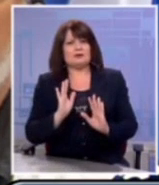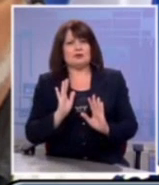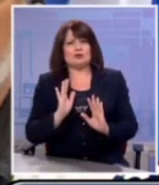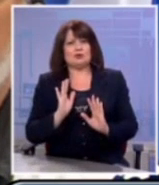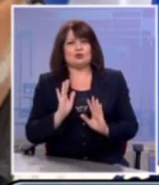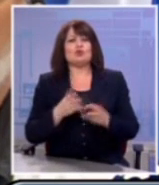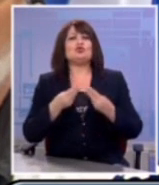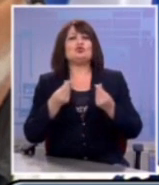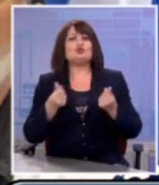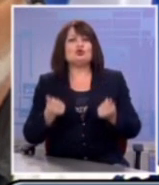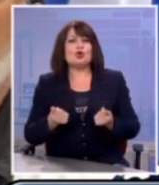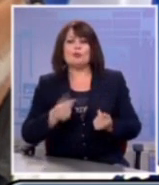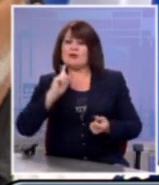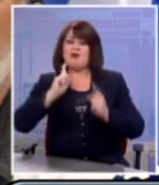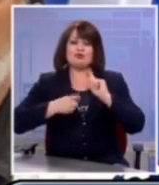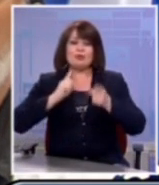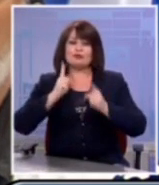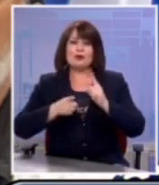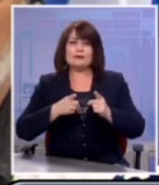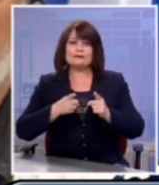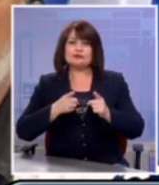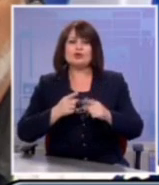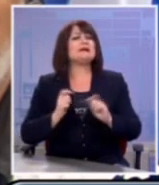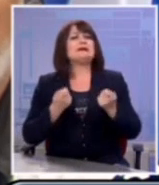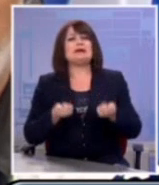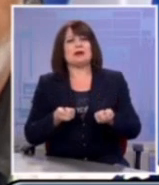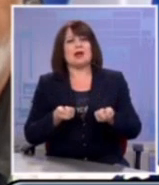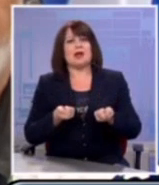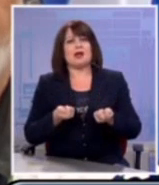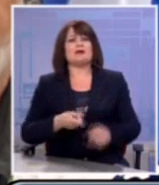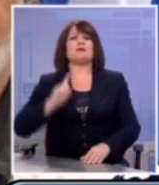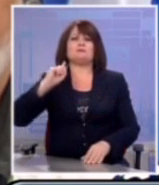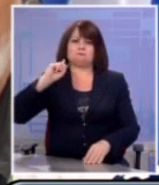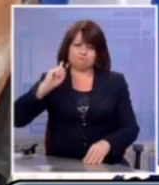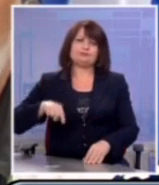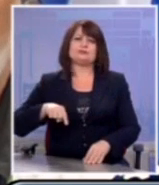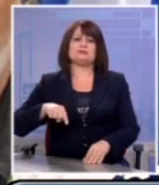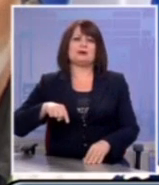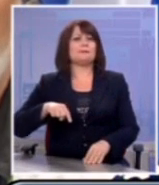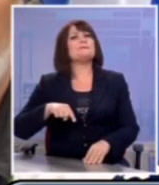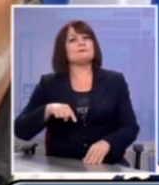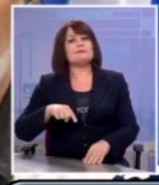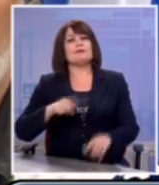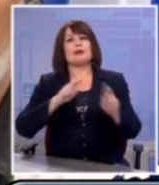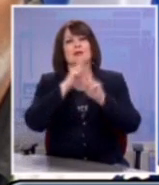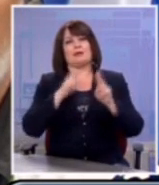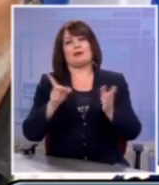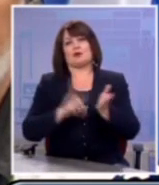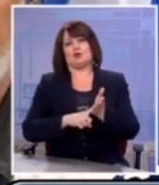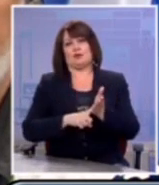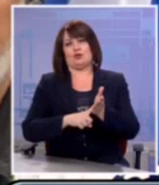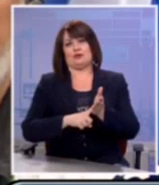οι τρόποι που υποδεικνύουν ευθέως βιάζουν και παραβιάζουν τη διεθνή